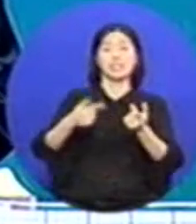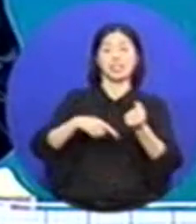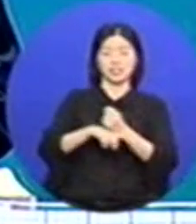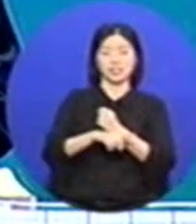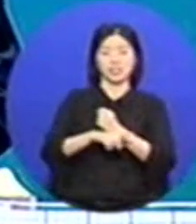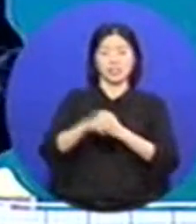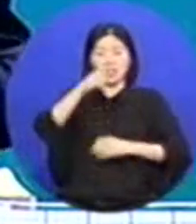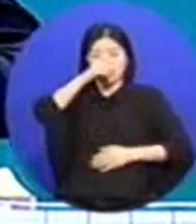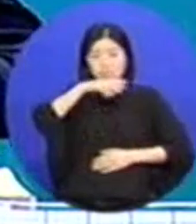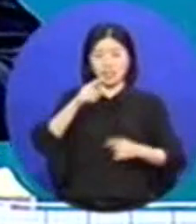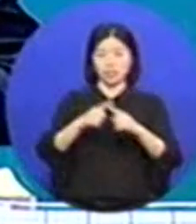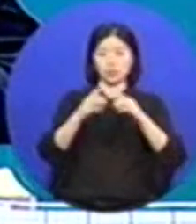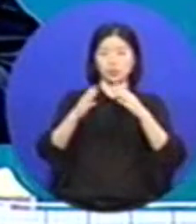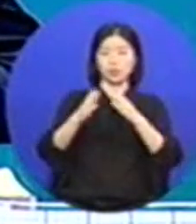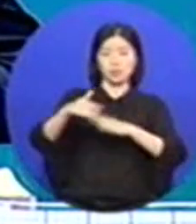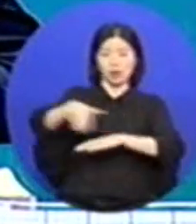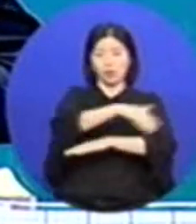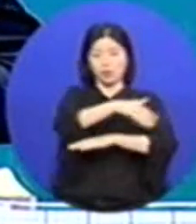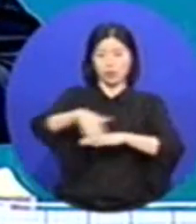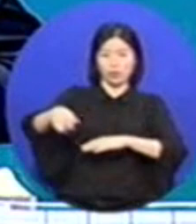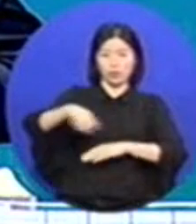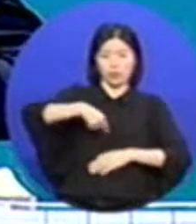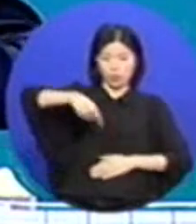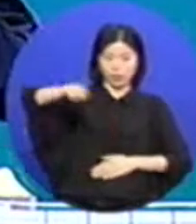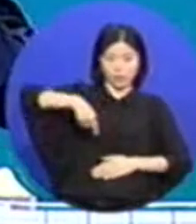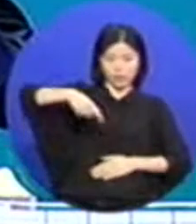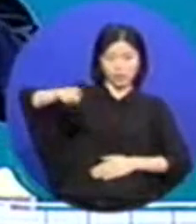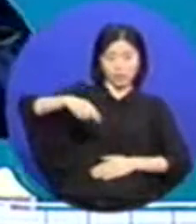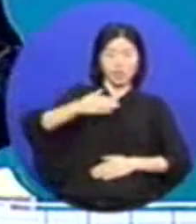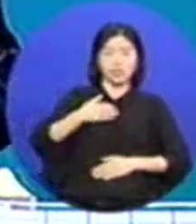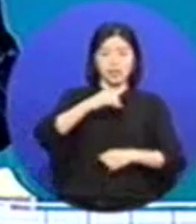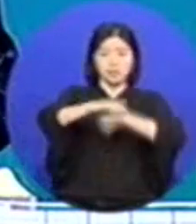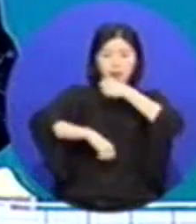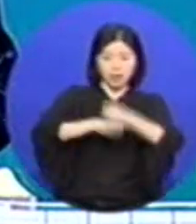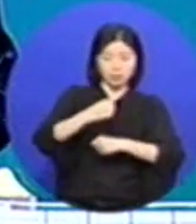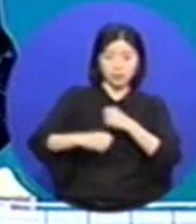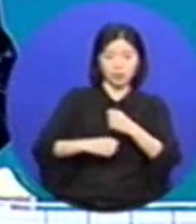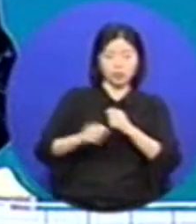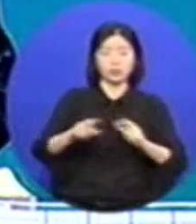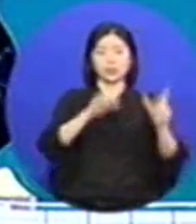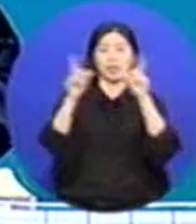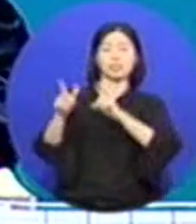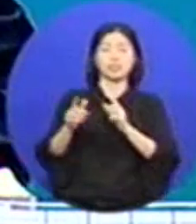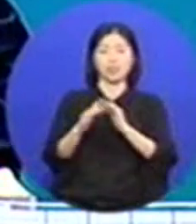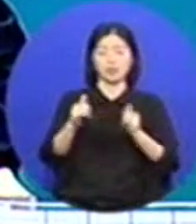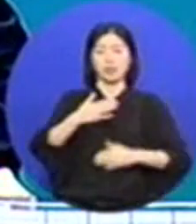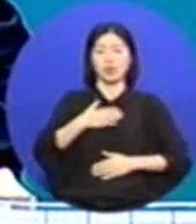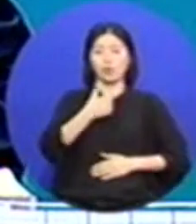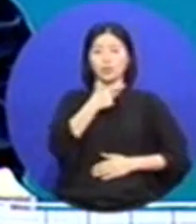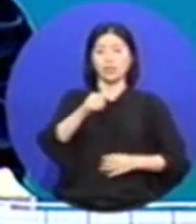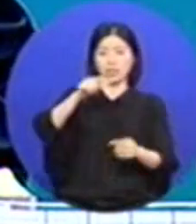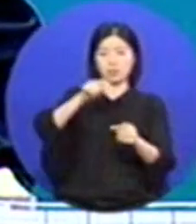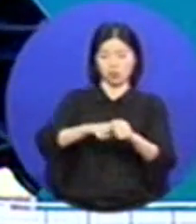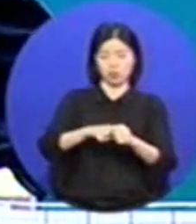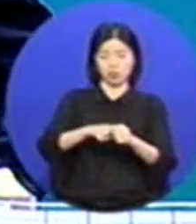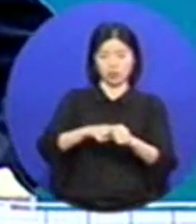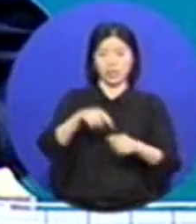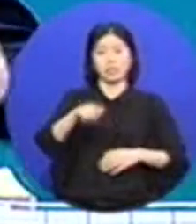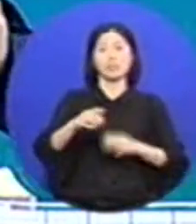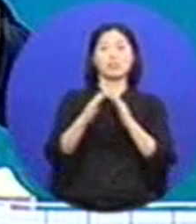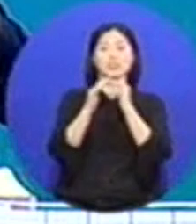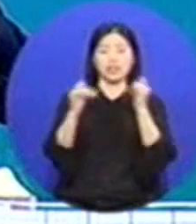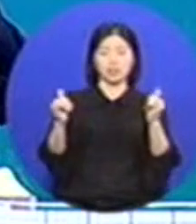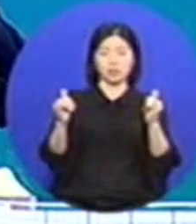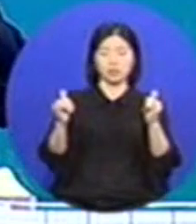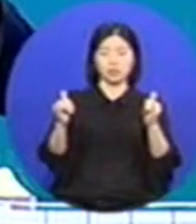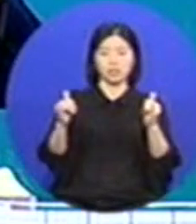갔다 하지 실제로는 자기 마음대로 사는 사람 자기가 원하는 게 목적이 에요 이런 사람은 예수님이